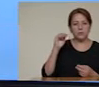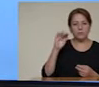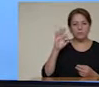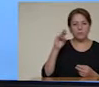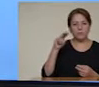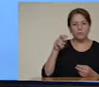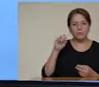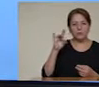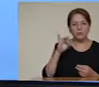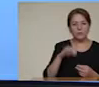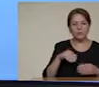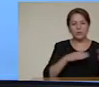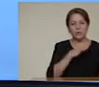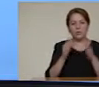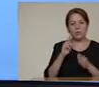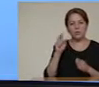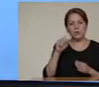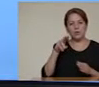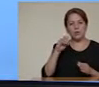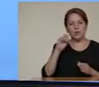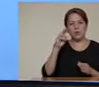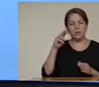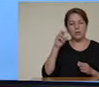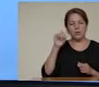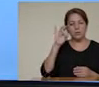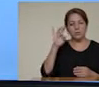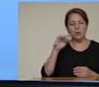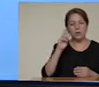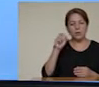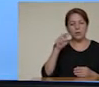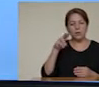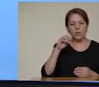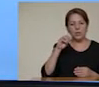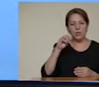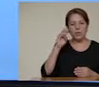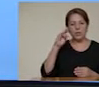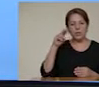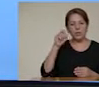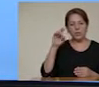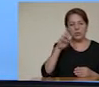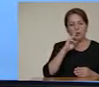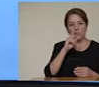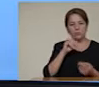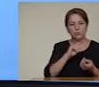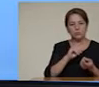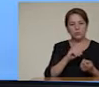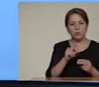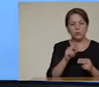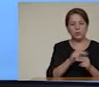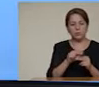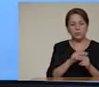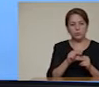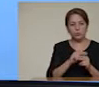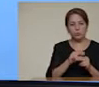Endi keyingi kalendar, aynan qadimgi Misr kalendarini xatosini to'g'irlash uchun olib borilgan